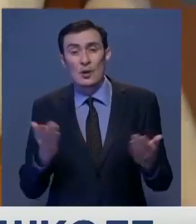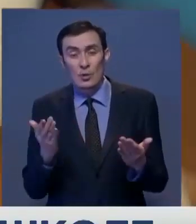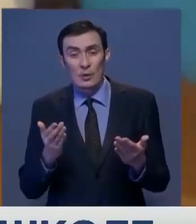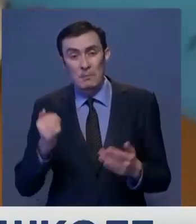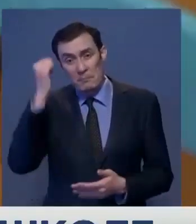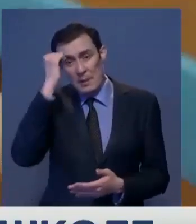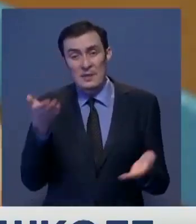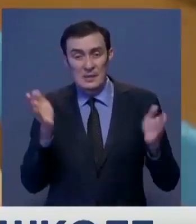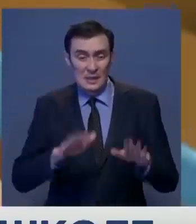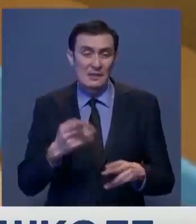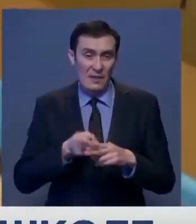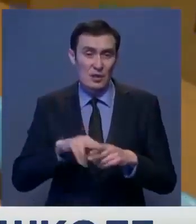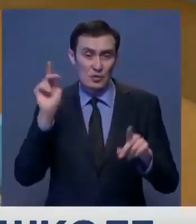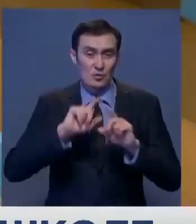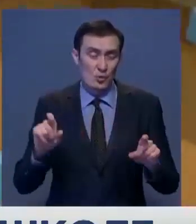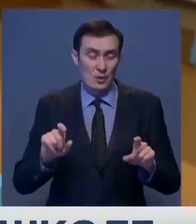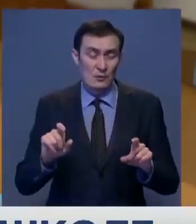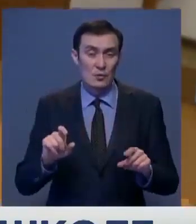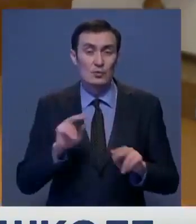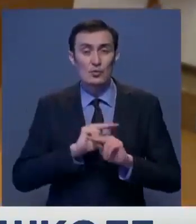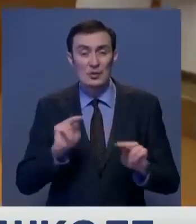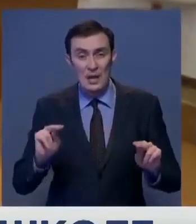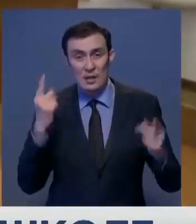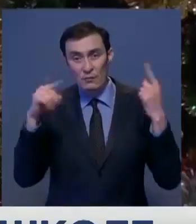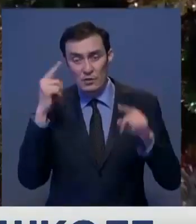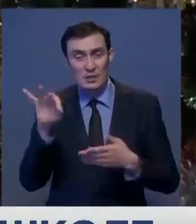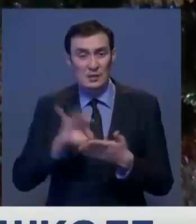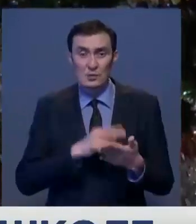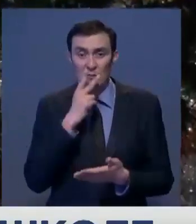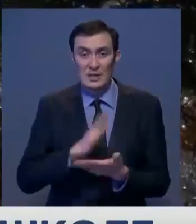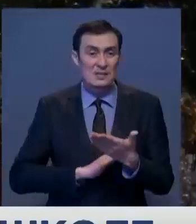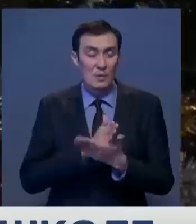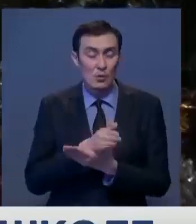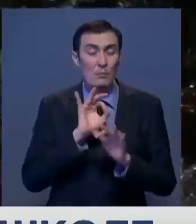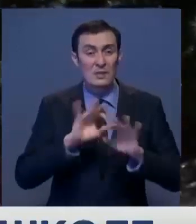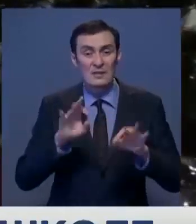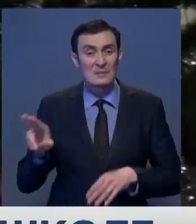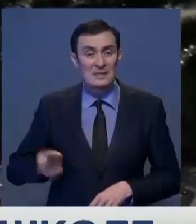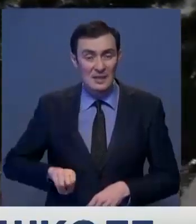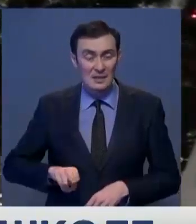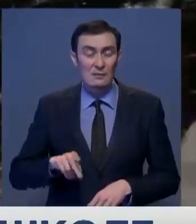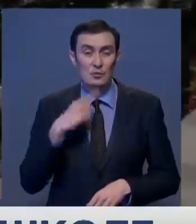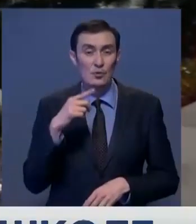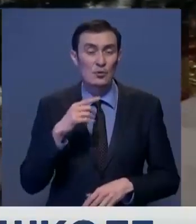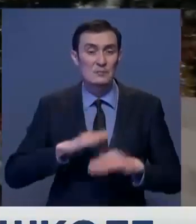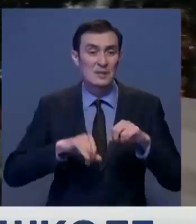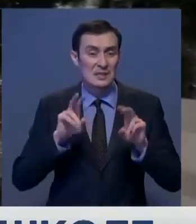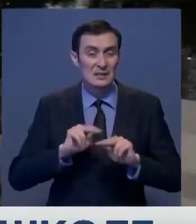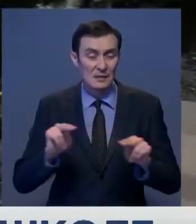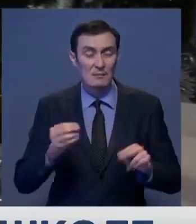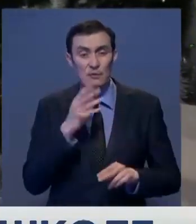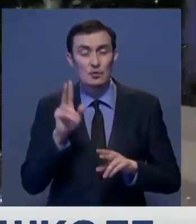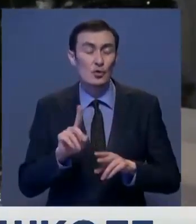в этой школе есть, остался. То, что учителя здесь творческие, видно с порога. По словам директора, с кадрами им повезло. Ведь отвлечь детей